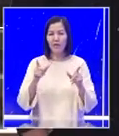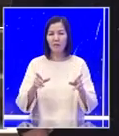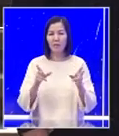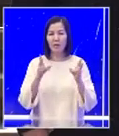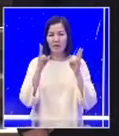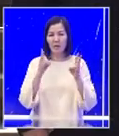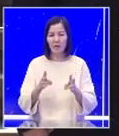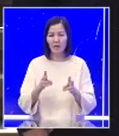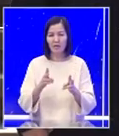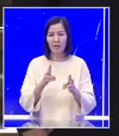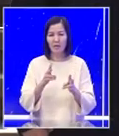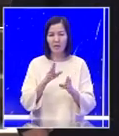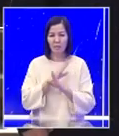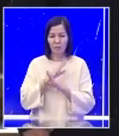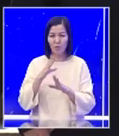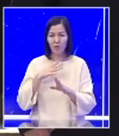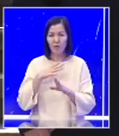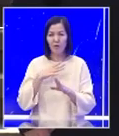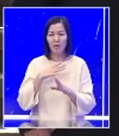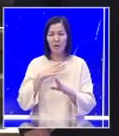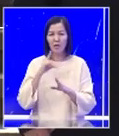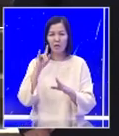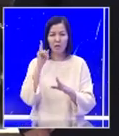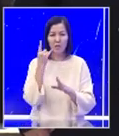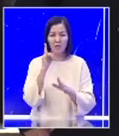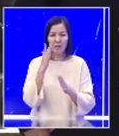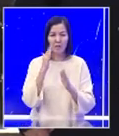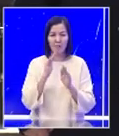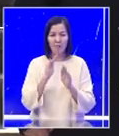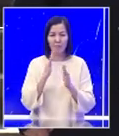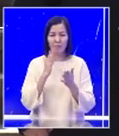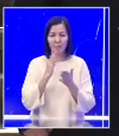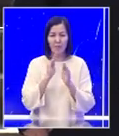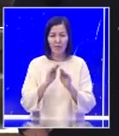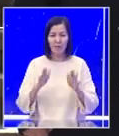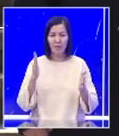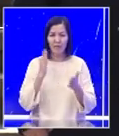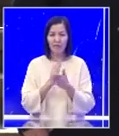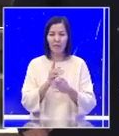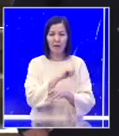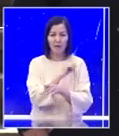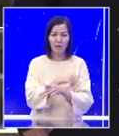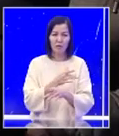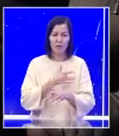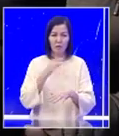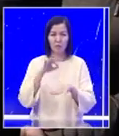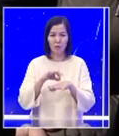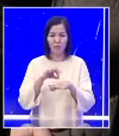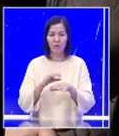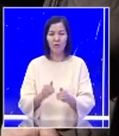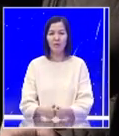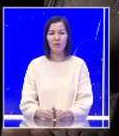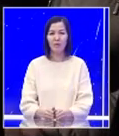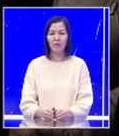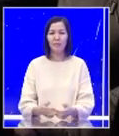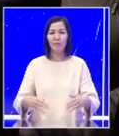болды. Оның ішінде кішкентай нәрестелер. Соған қатты жүрегіміз ауырды бәріміздің.